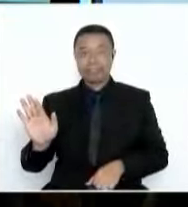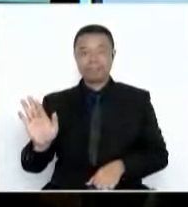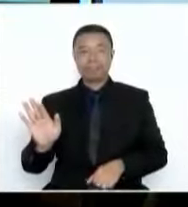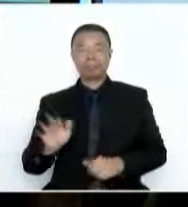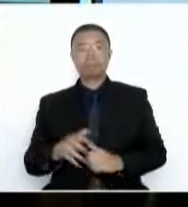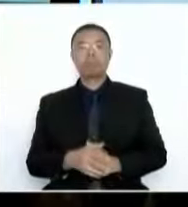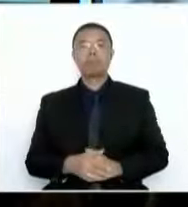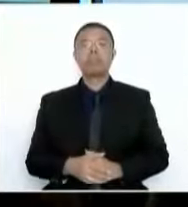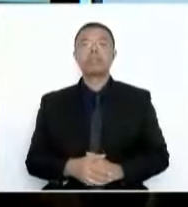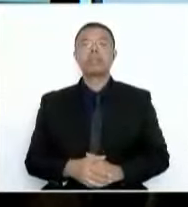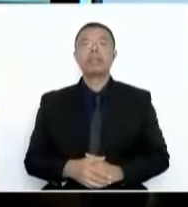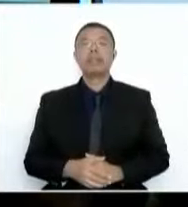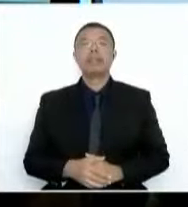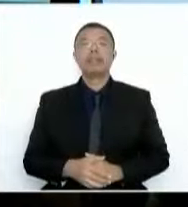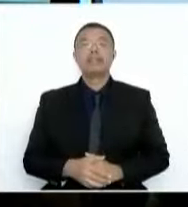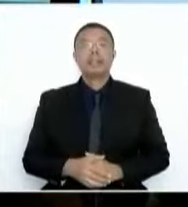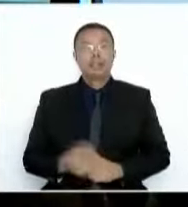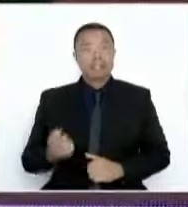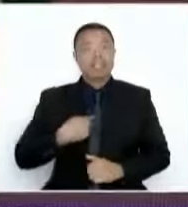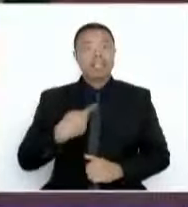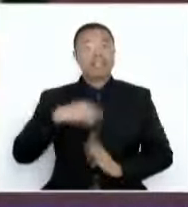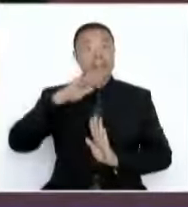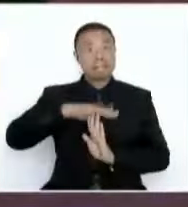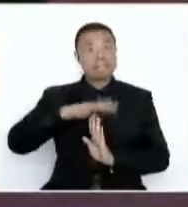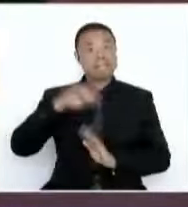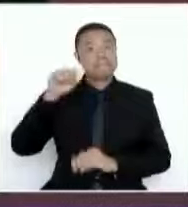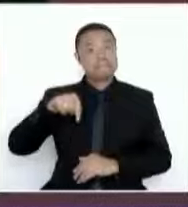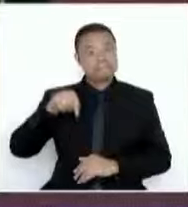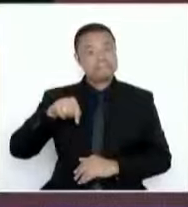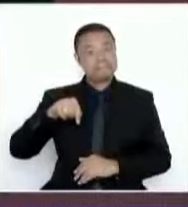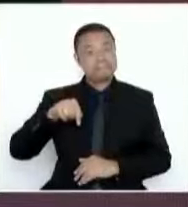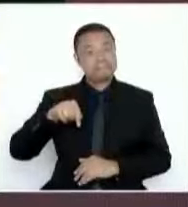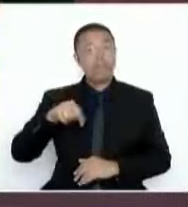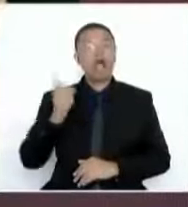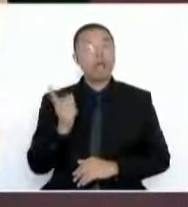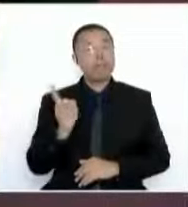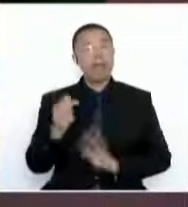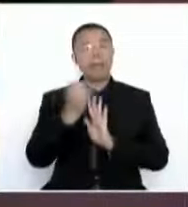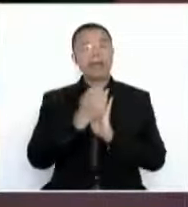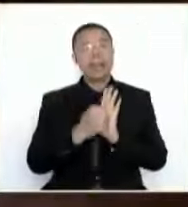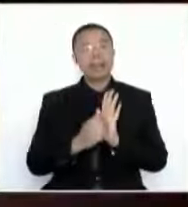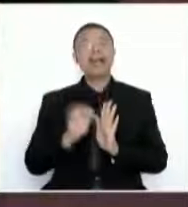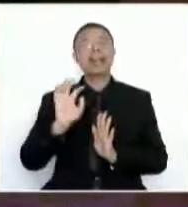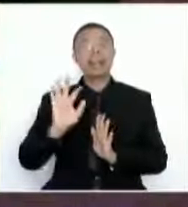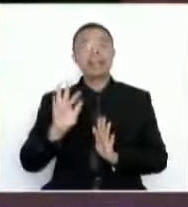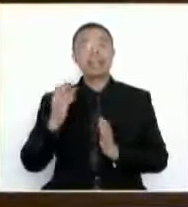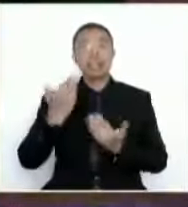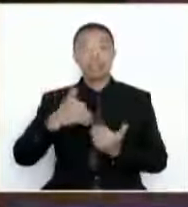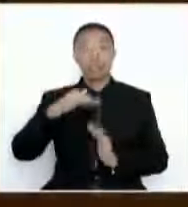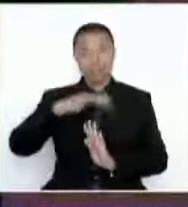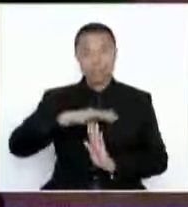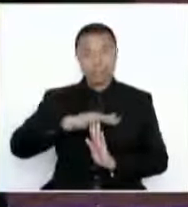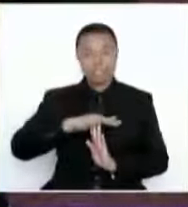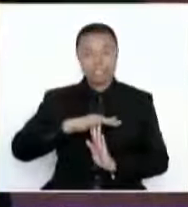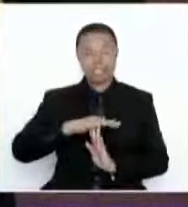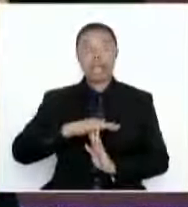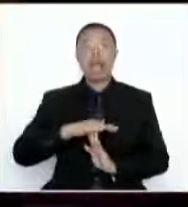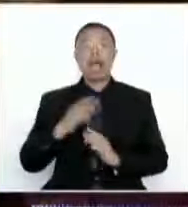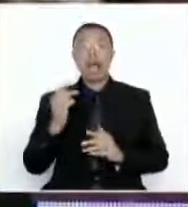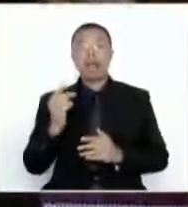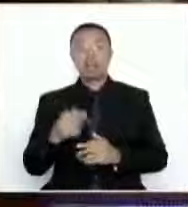Iya Baik pemirsa kita akan jeda terlebih dahulu karena acara akan Kami lanjutkan di segmen berikutnya